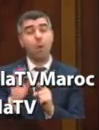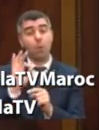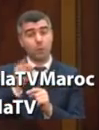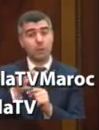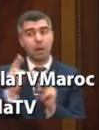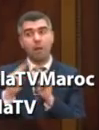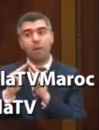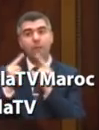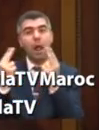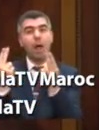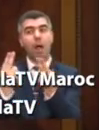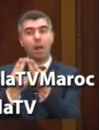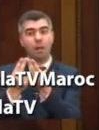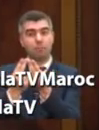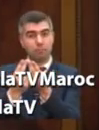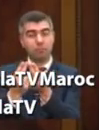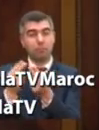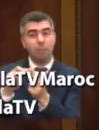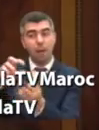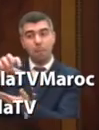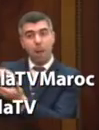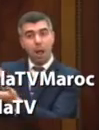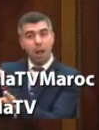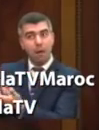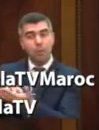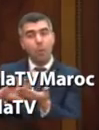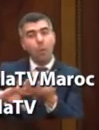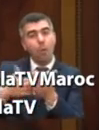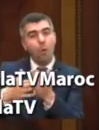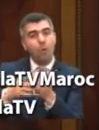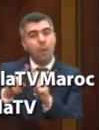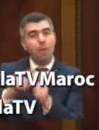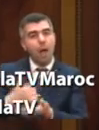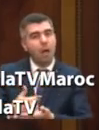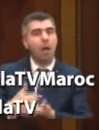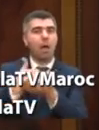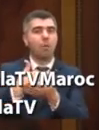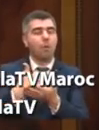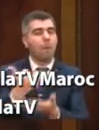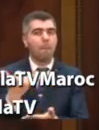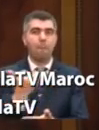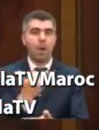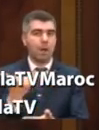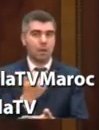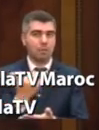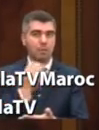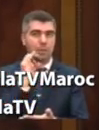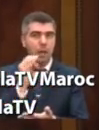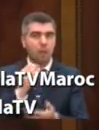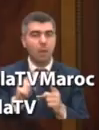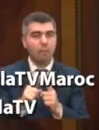المنتظم الدولي بكل قواه من أجل الوقوف إلى جانب الأسرى الفلسطينيين الذين يعملون على